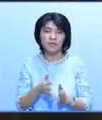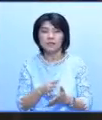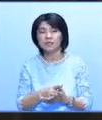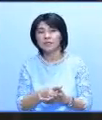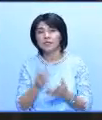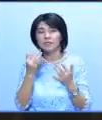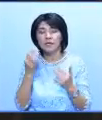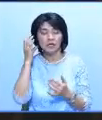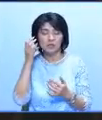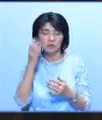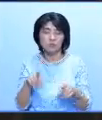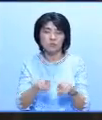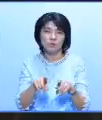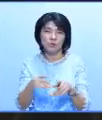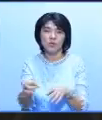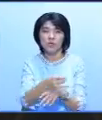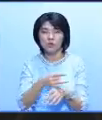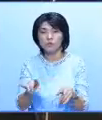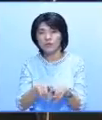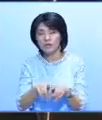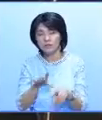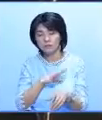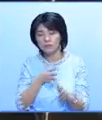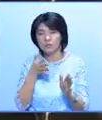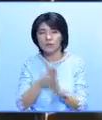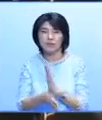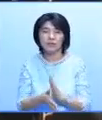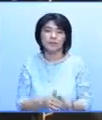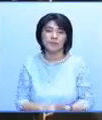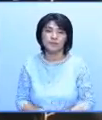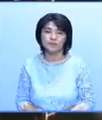аумақтарды жарықтандыру келер жылға жоспарланған. Айыл Мұрахмұжанова, Анатолий Классин, Ертіс ақпарат.